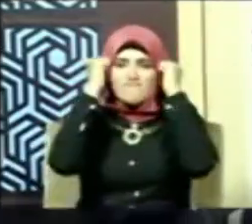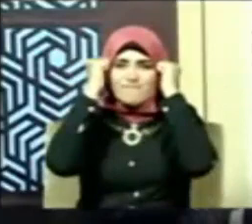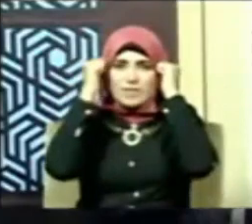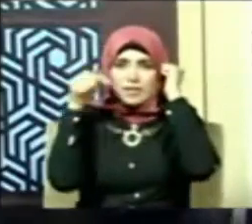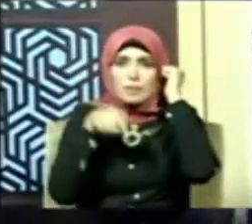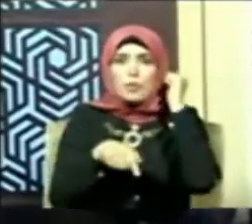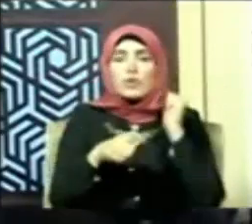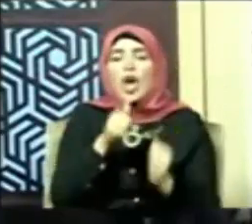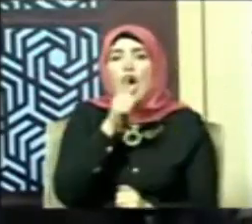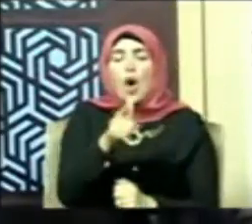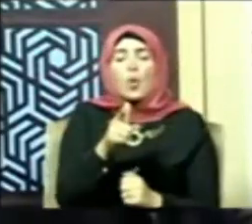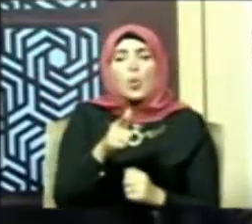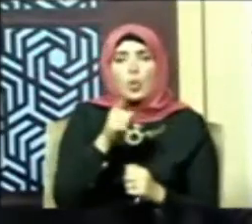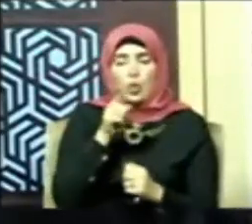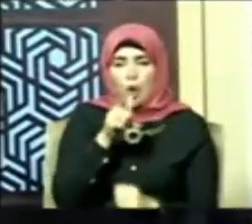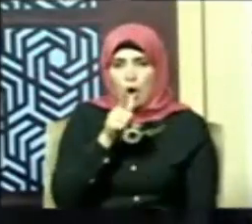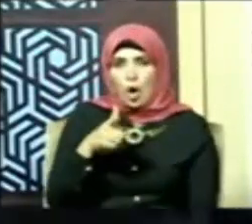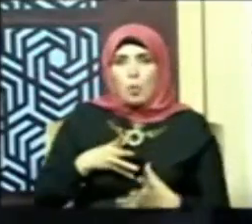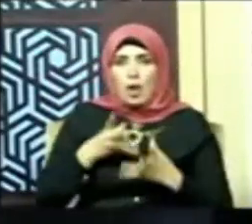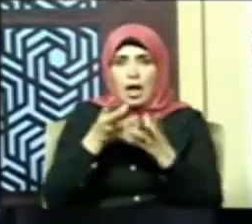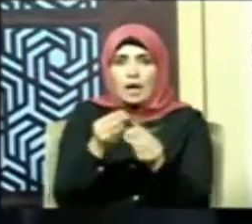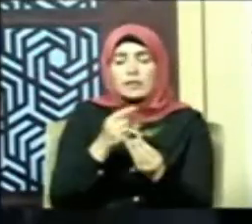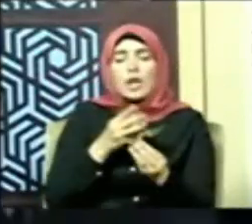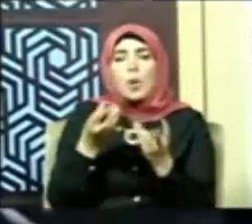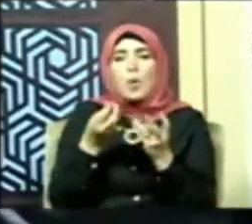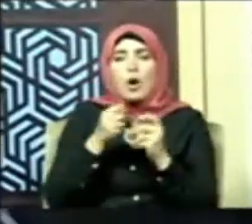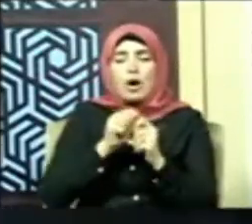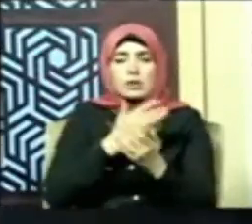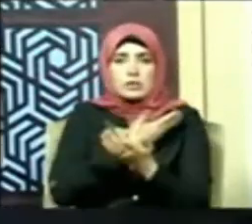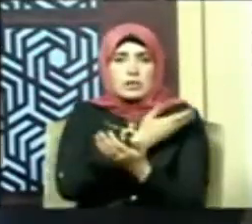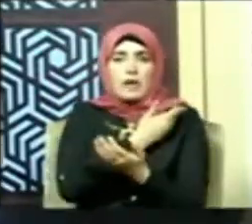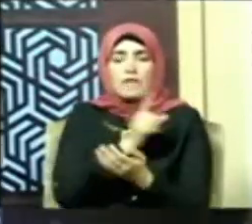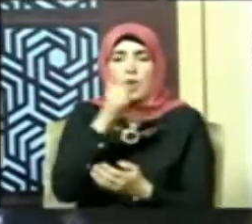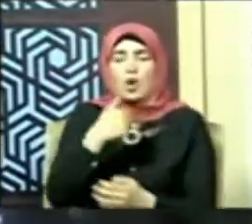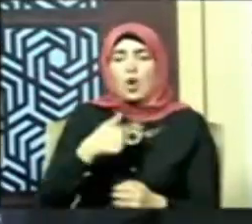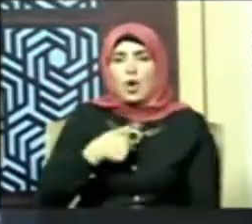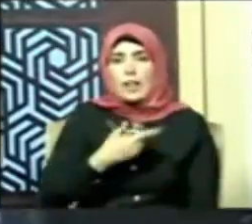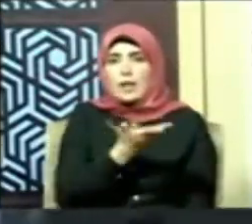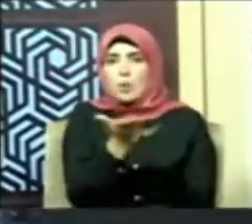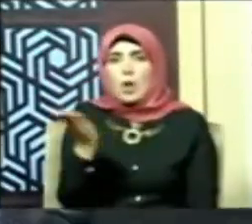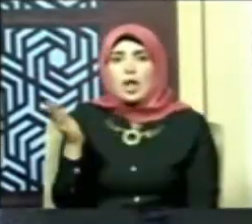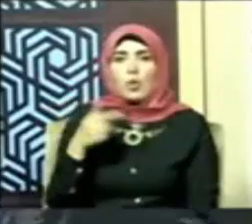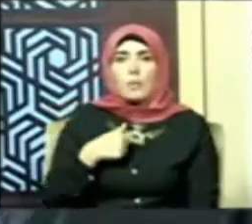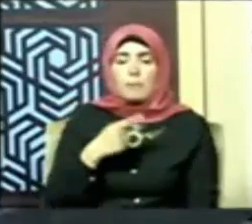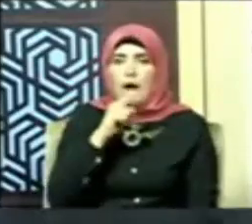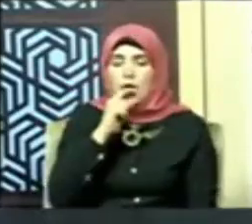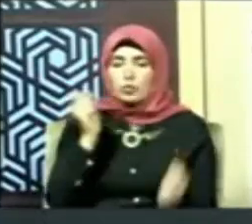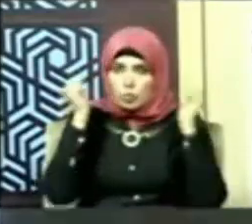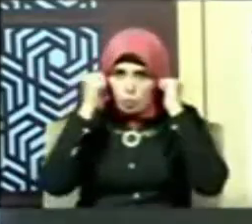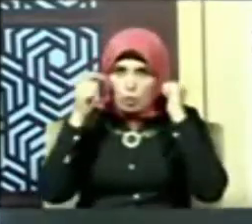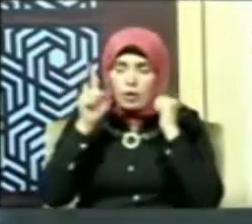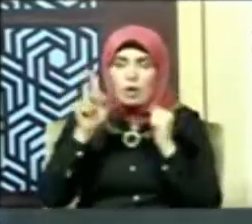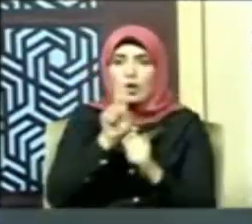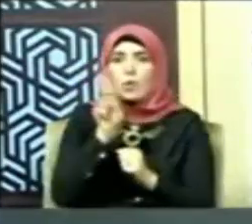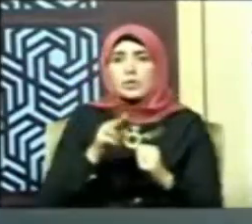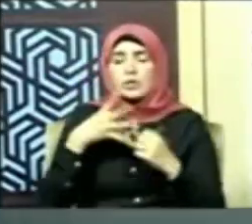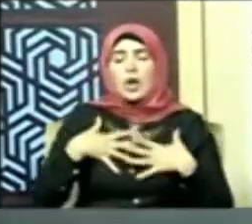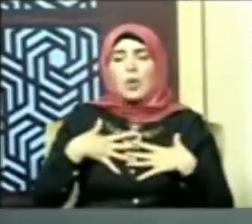نادمين. أقول قولي هذا وأستغفر الله لي ولكم. توبوا إلى الله واسألوه العفو والعافية.